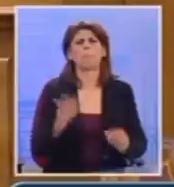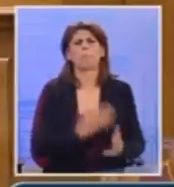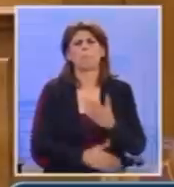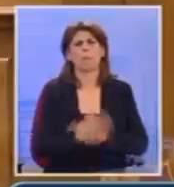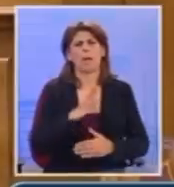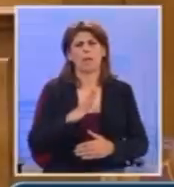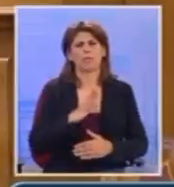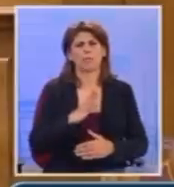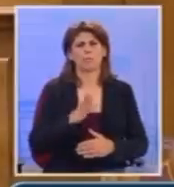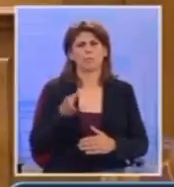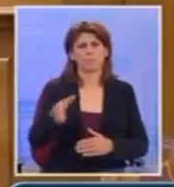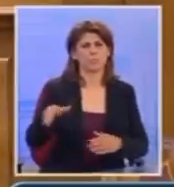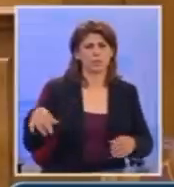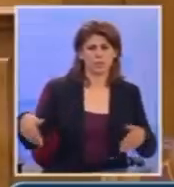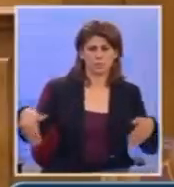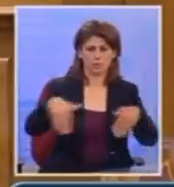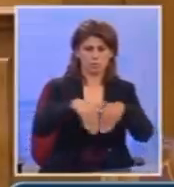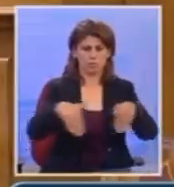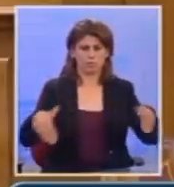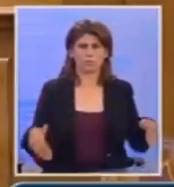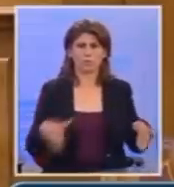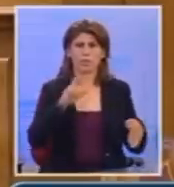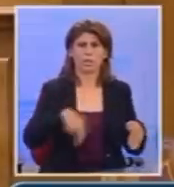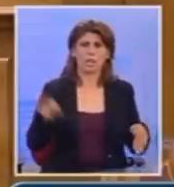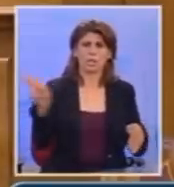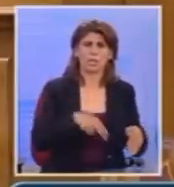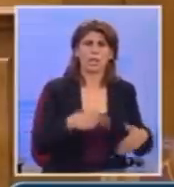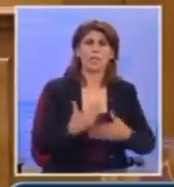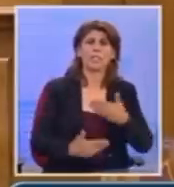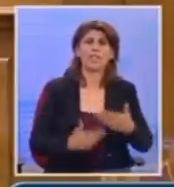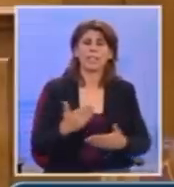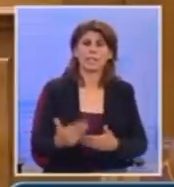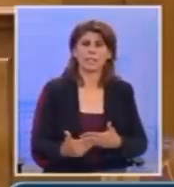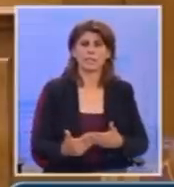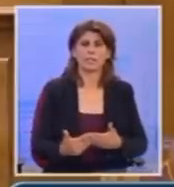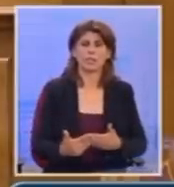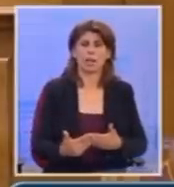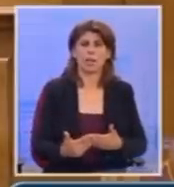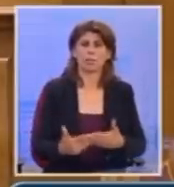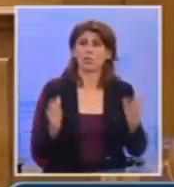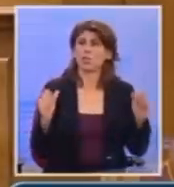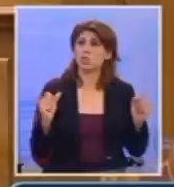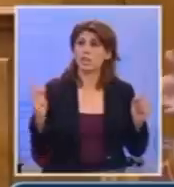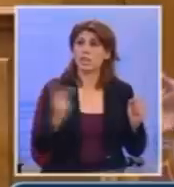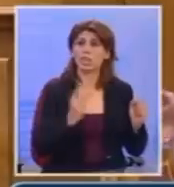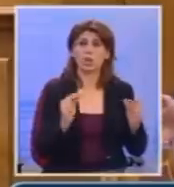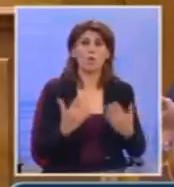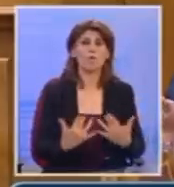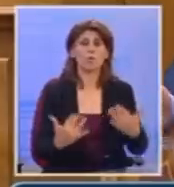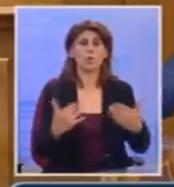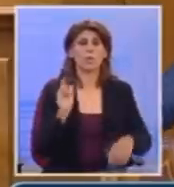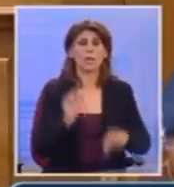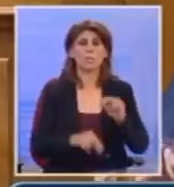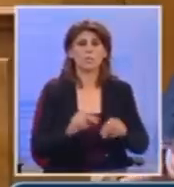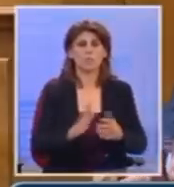ο κόσμος να πηγαίνει στα παραβάν να ψηφίζει, να καταργήσουμε και την διαδικασία, τη ζώσα διαδικασία μέσα στο κοινοβούλιο και να ψηφίζουμε όλοι